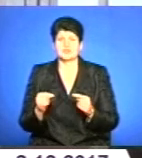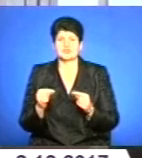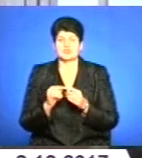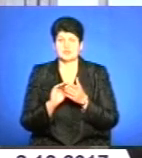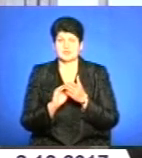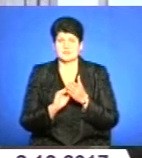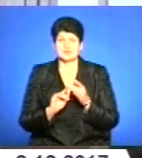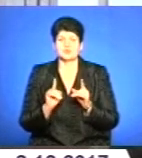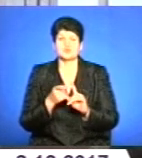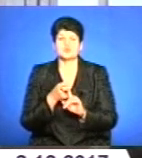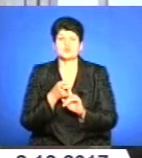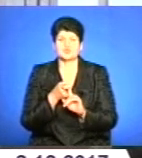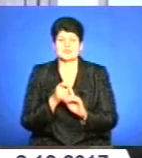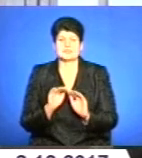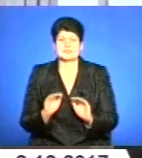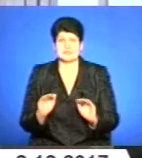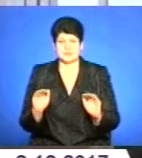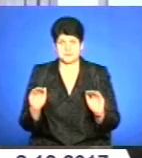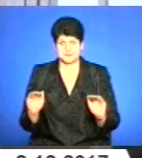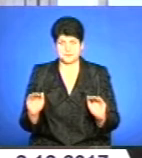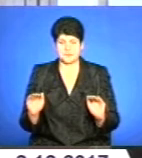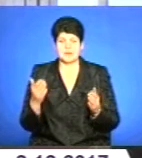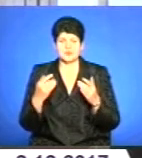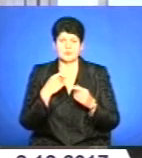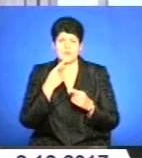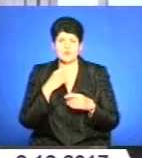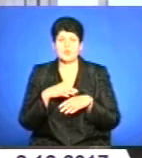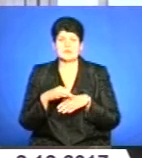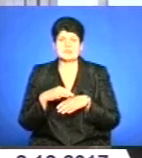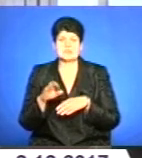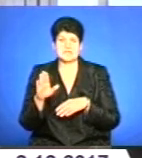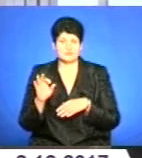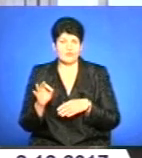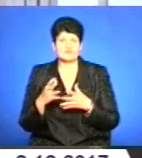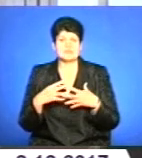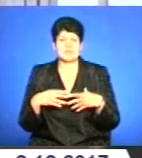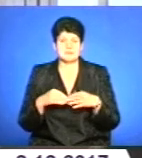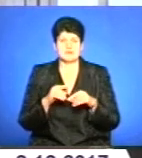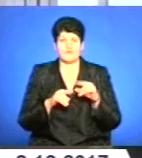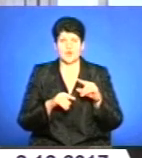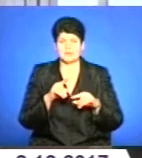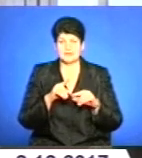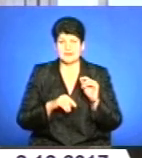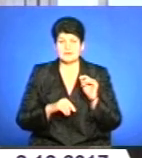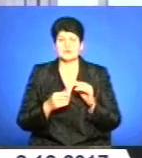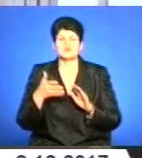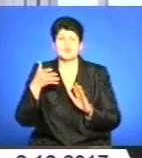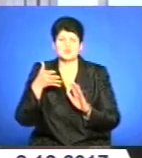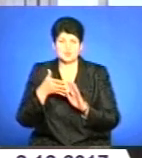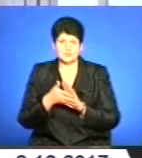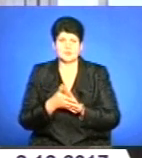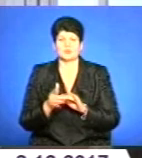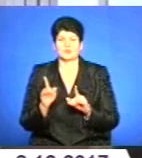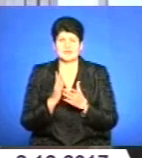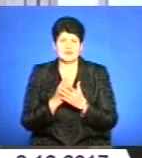стосується безпосередньо і дітей. Якщо ми говоримо насильство в сім'ї, в родині, зрозуміло,